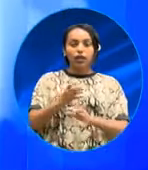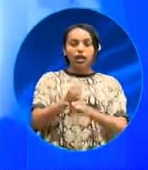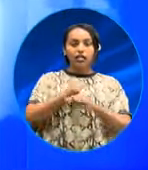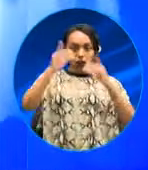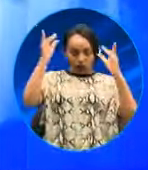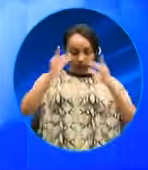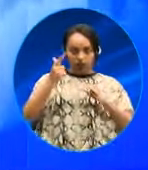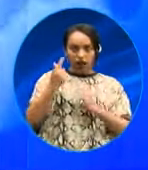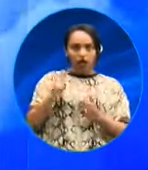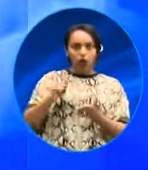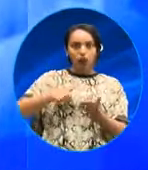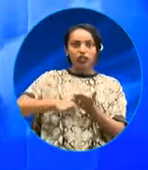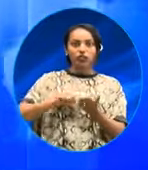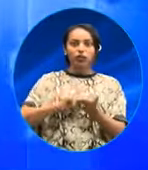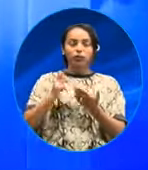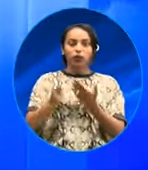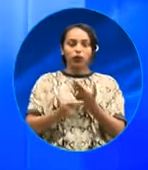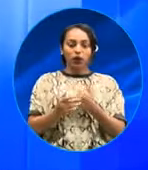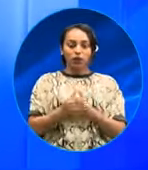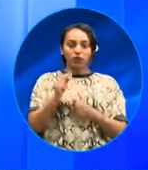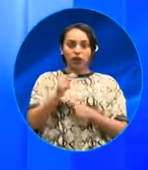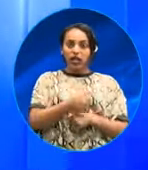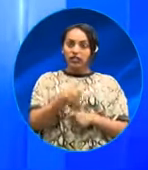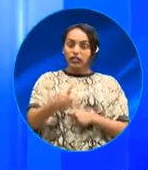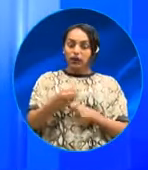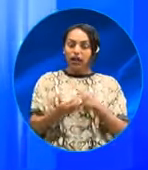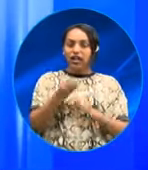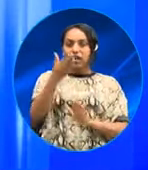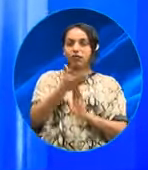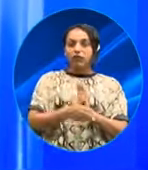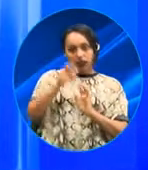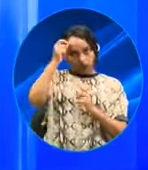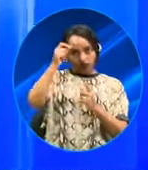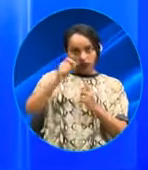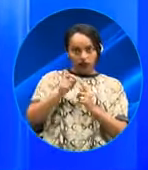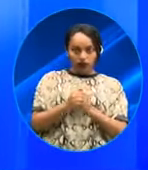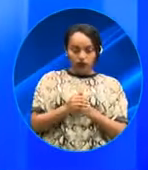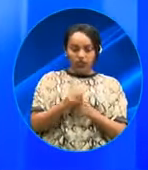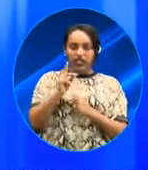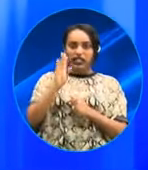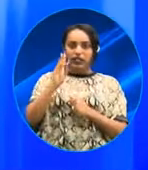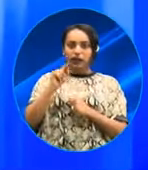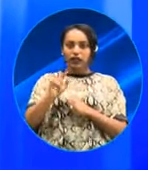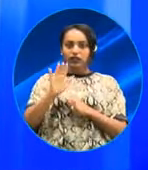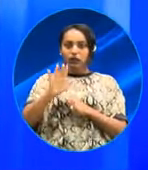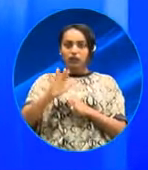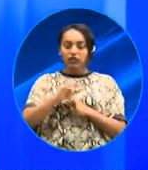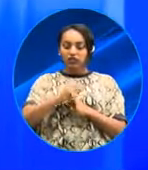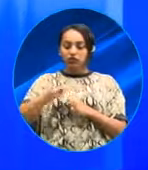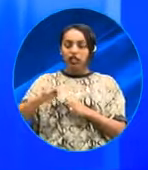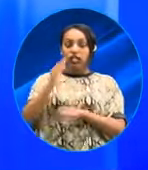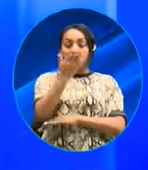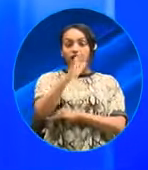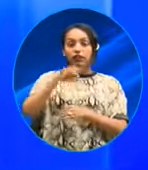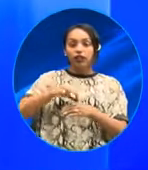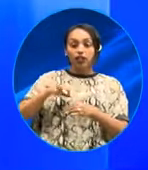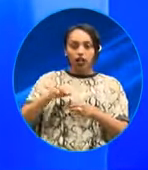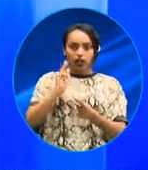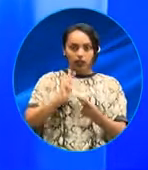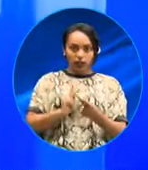በያዝነው ክረምት ያረንጓዴ አሻራ መርሃ ግብር በአዲስ አበባ ለማከናወን የታቀደውን የ7.5 ሚሊዮን ችግኝ